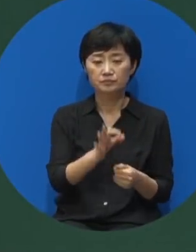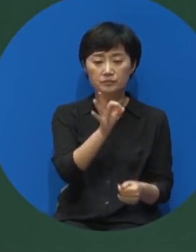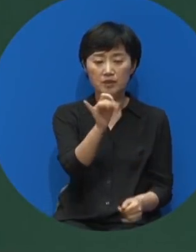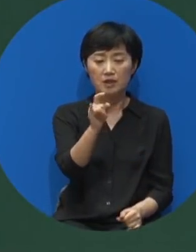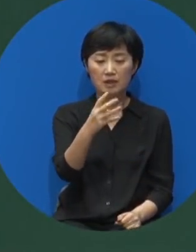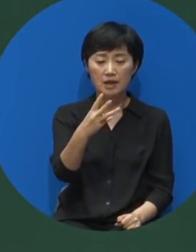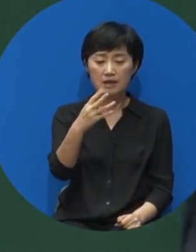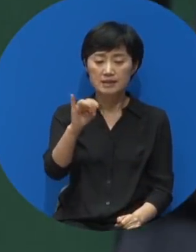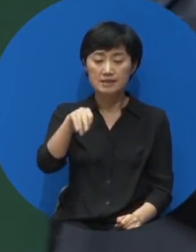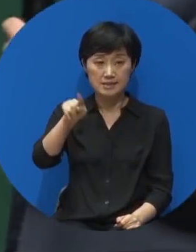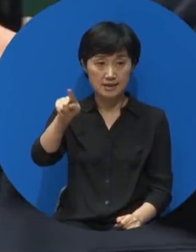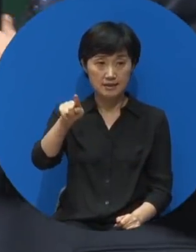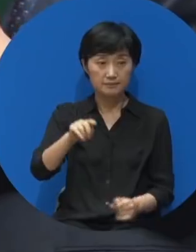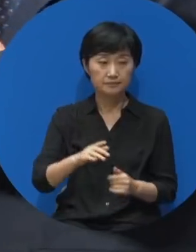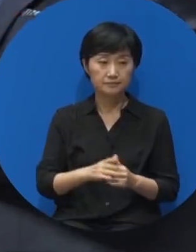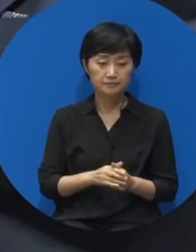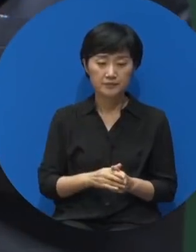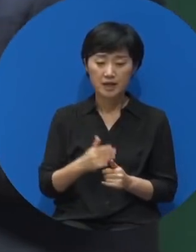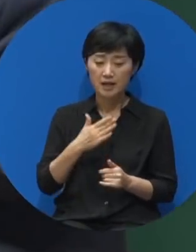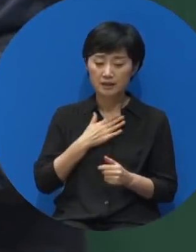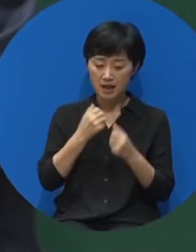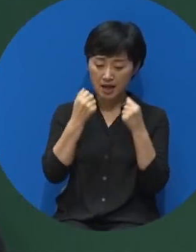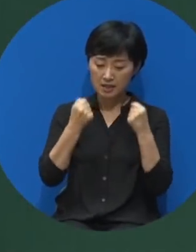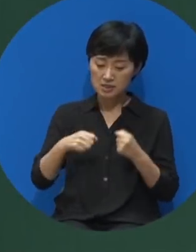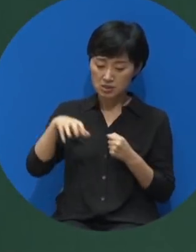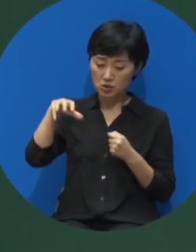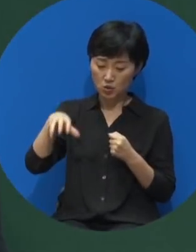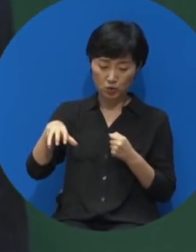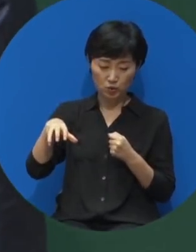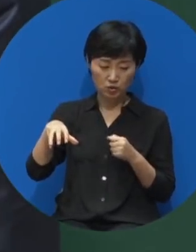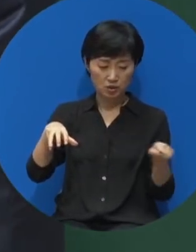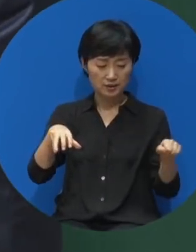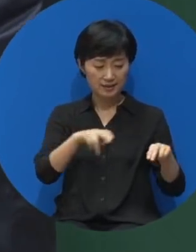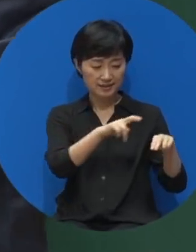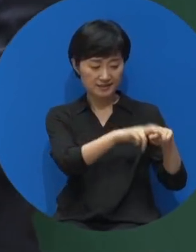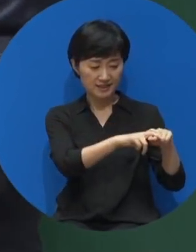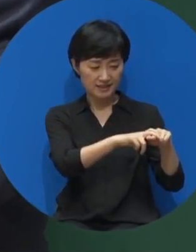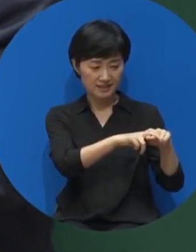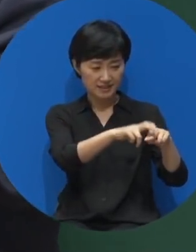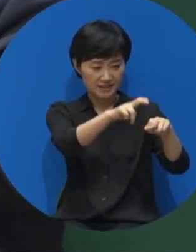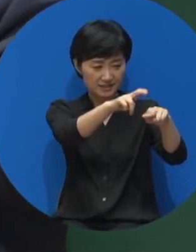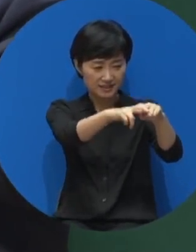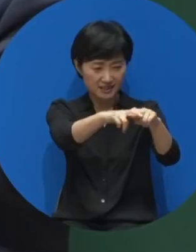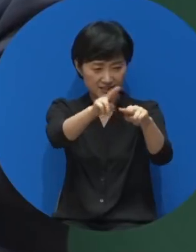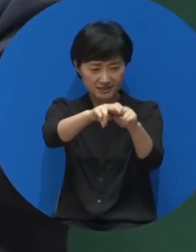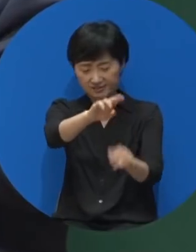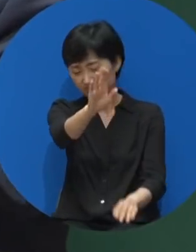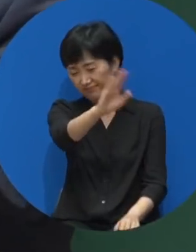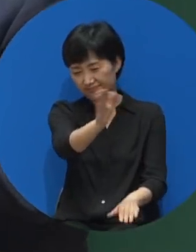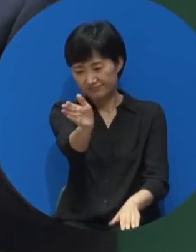列王记下2章9到11节是一样的话。 나의 거할 곳은 베델 여리고가 아니고 여기에 있게 해달라.